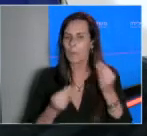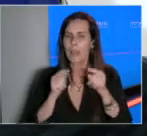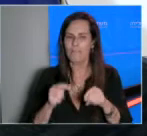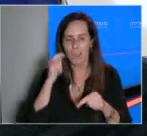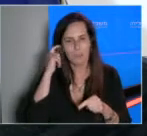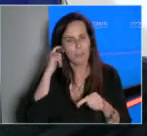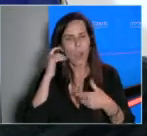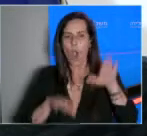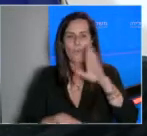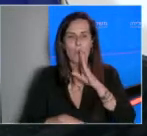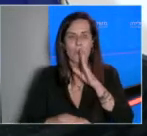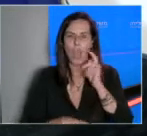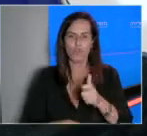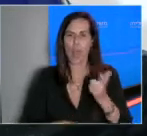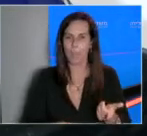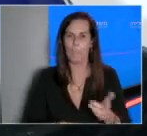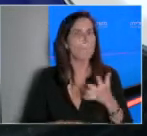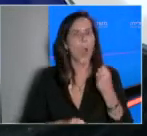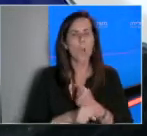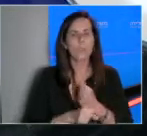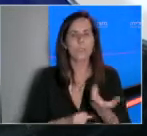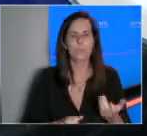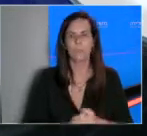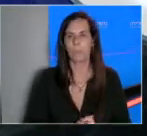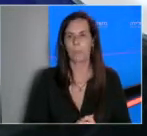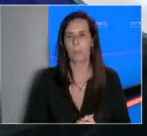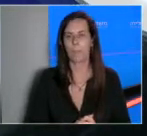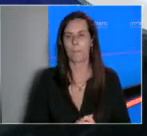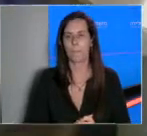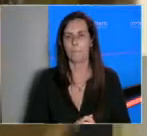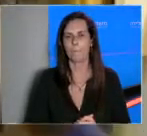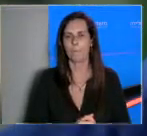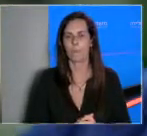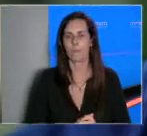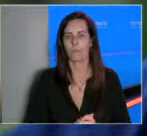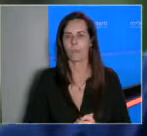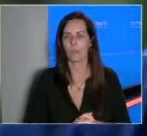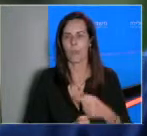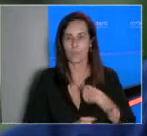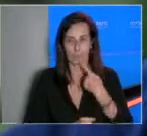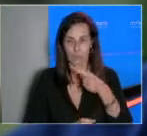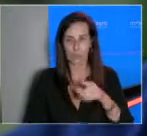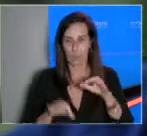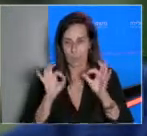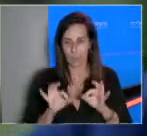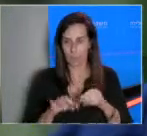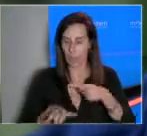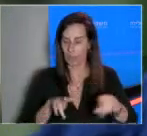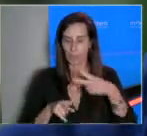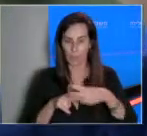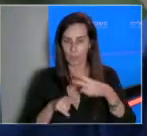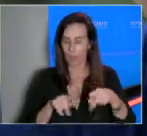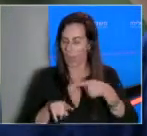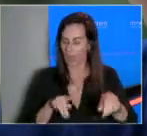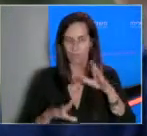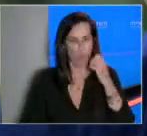הזה? כי רוב הבעיה היא לשלם. מה עושים בעניין הזה? תראה, אני אגיד קודם כל שזה באמת, ענף הניקיון הוא ענף